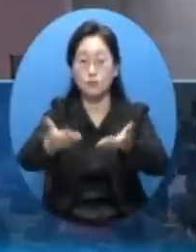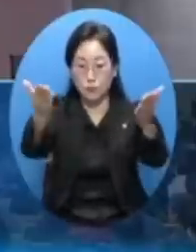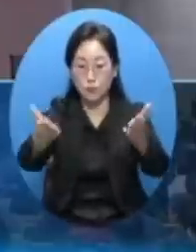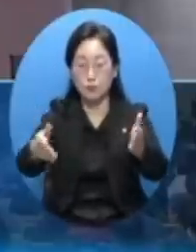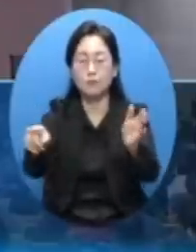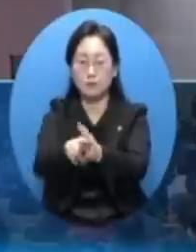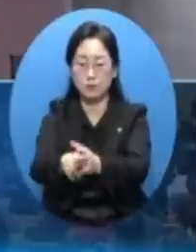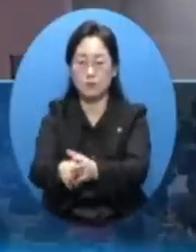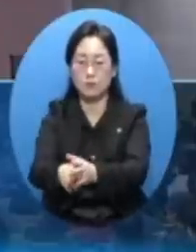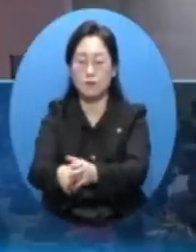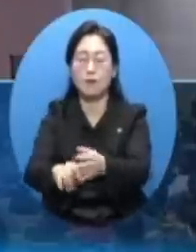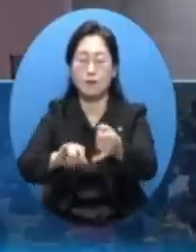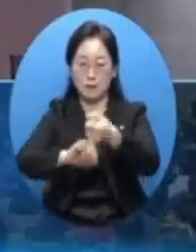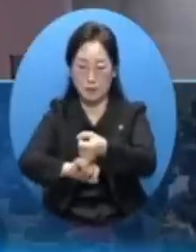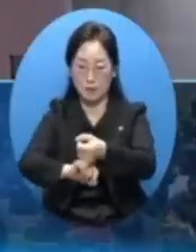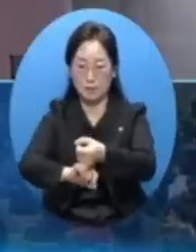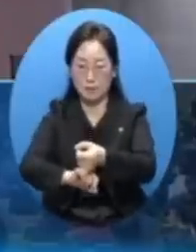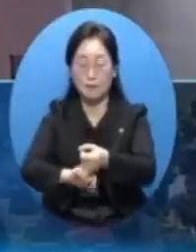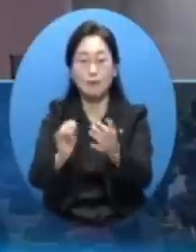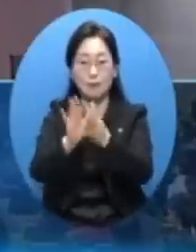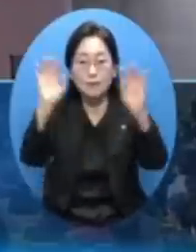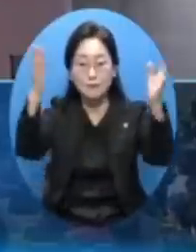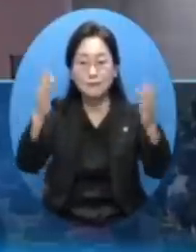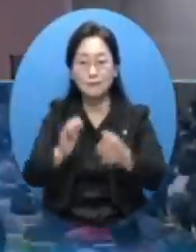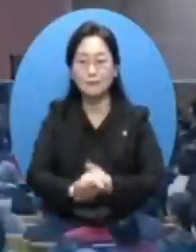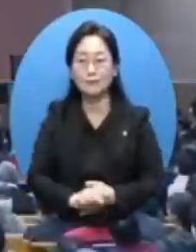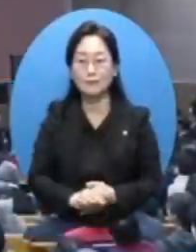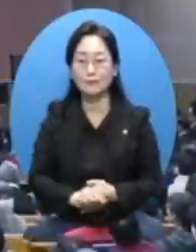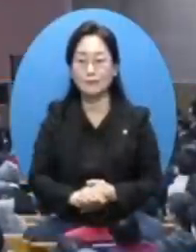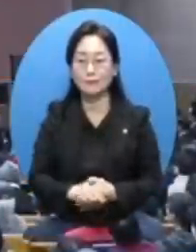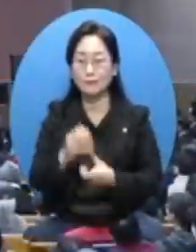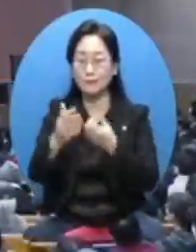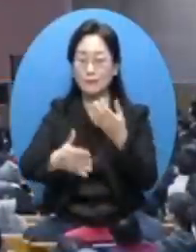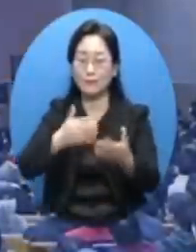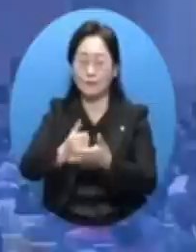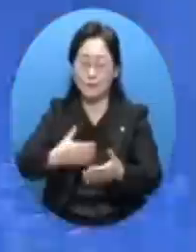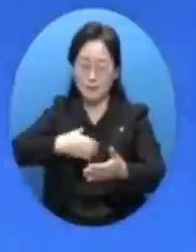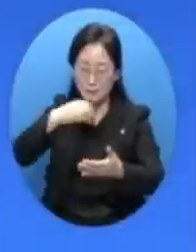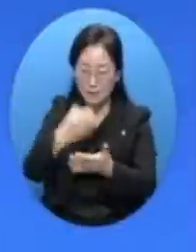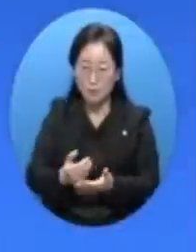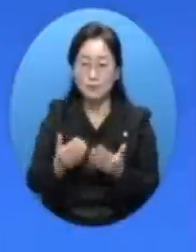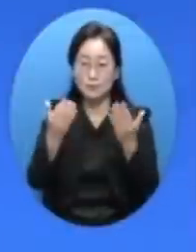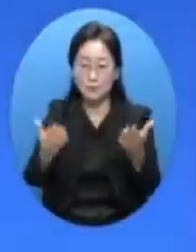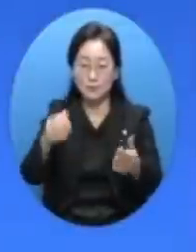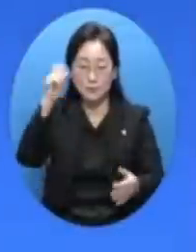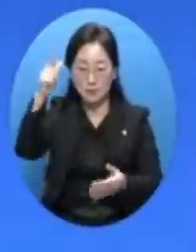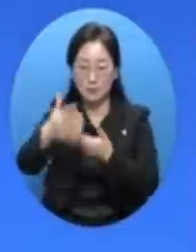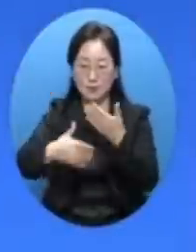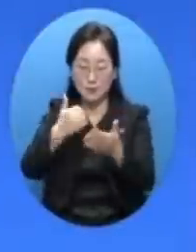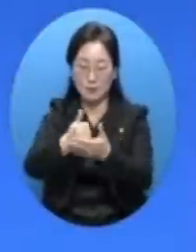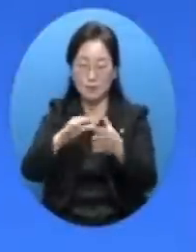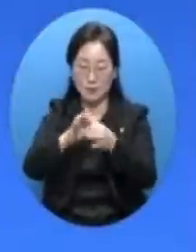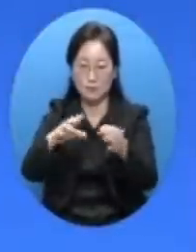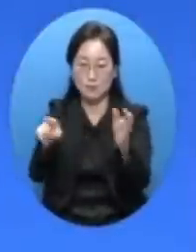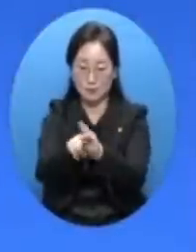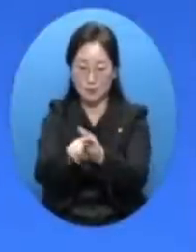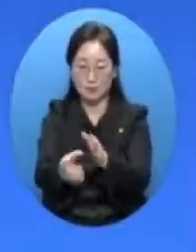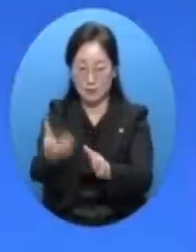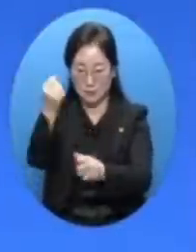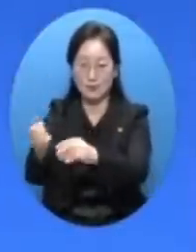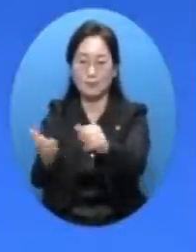믿어야 할지니라. 할렐루야. 하나님을 감동시켜 드리는 위대한 믿음의 사람들이 되기를